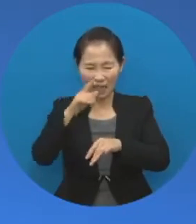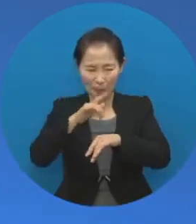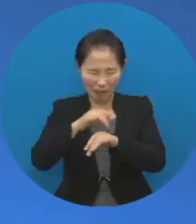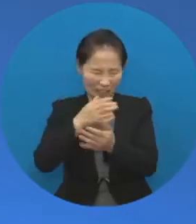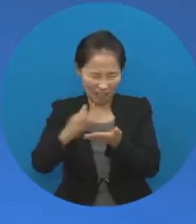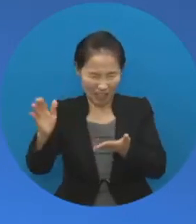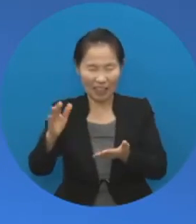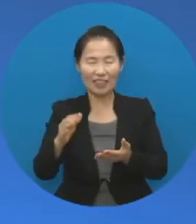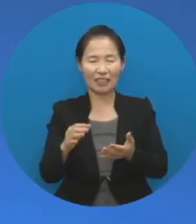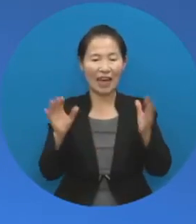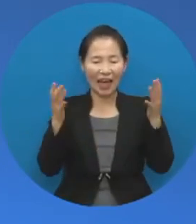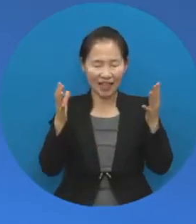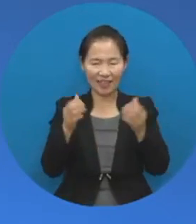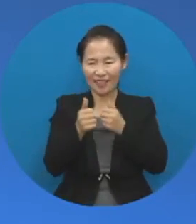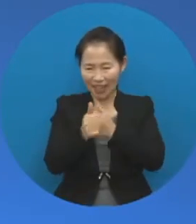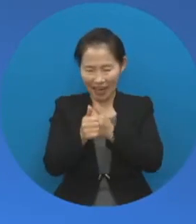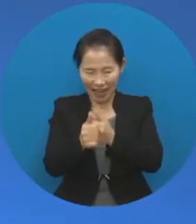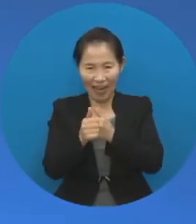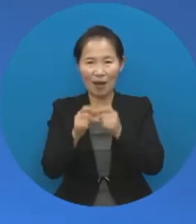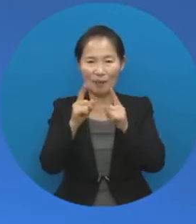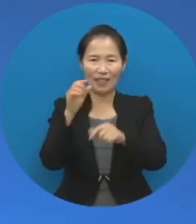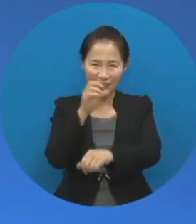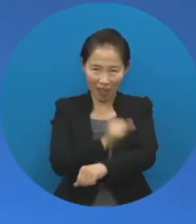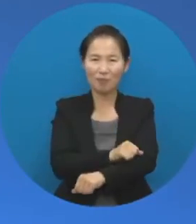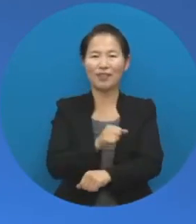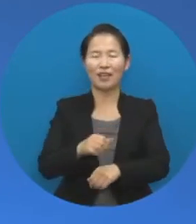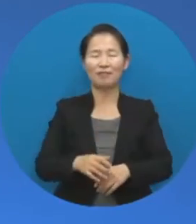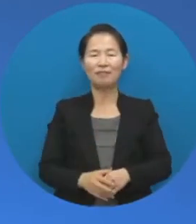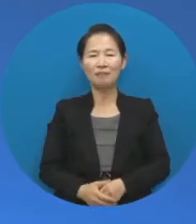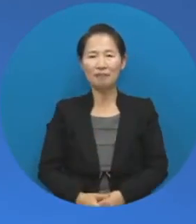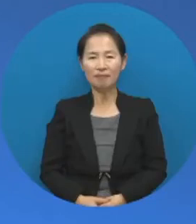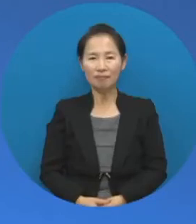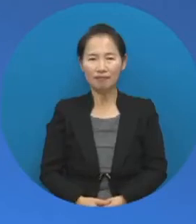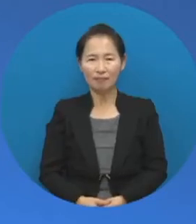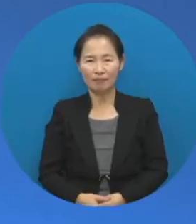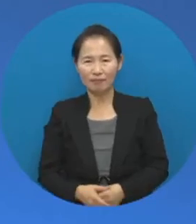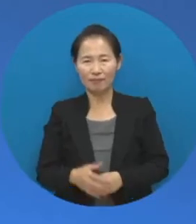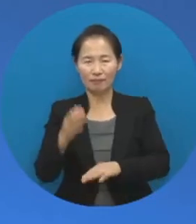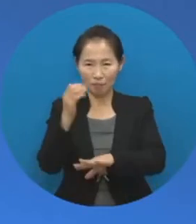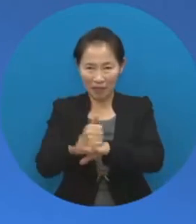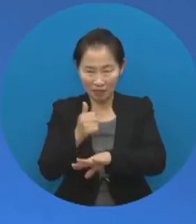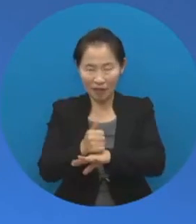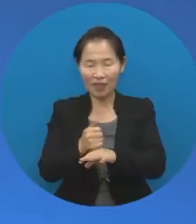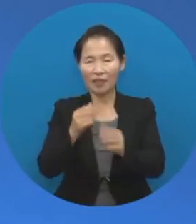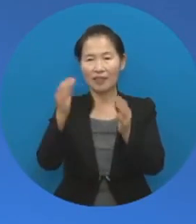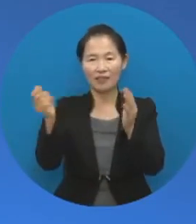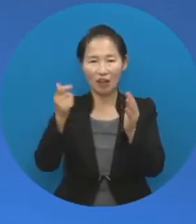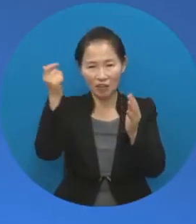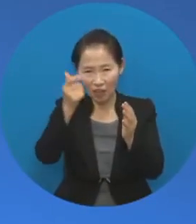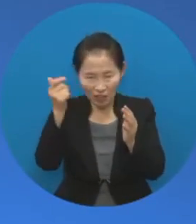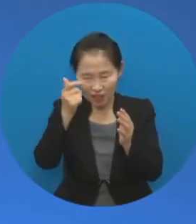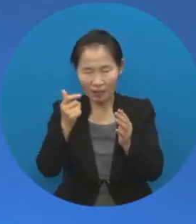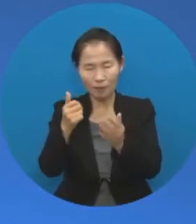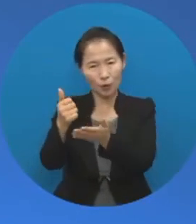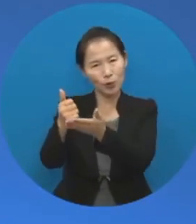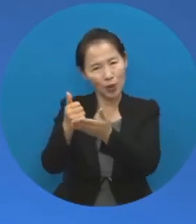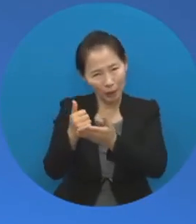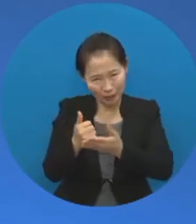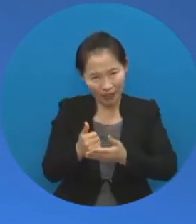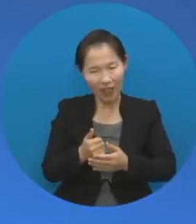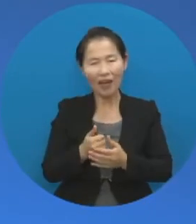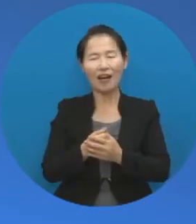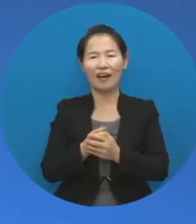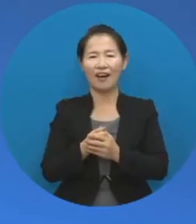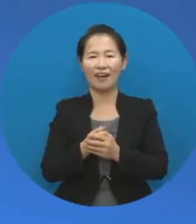떠나갈지어다 떠나갈지어다 이러고 그리고 마지막에 성령님을 초청해요. 우리 가정 가운데 성령님을 초청하고